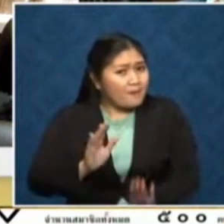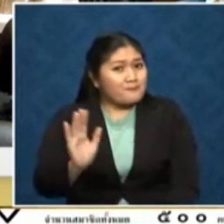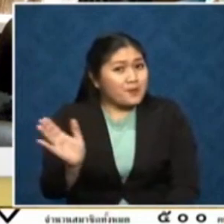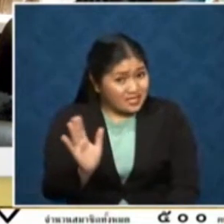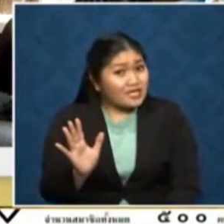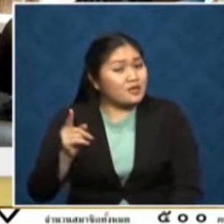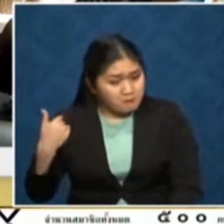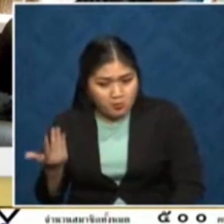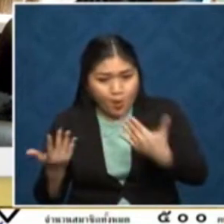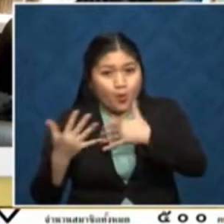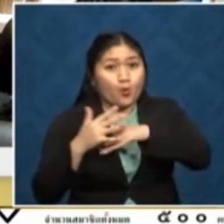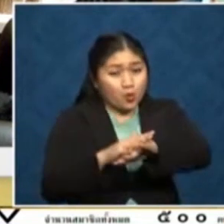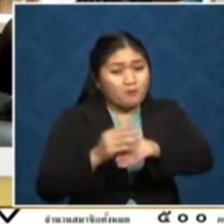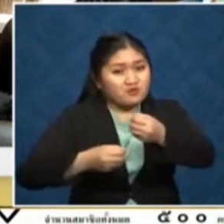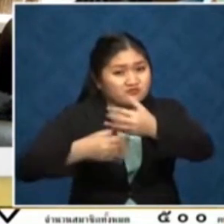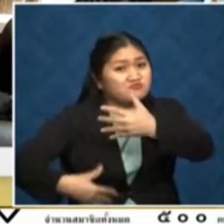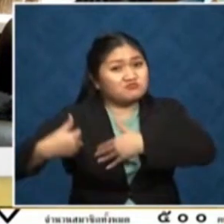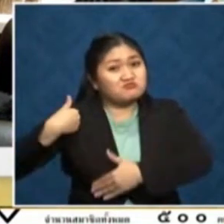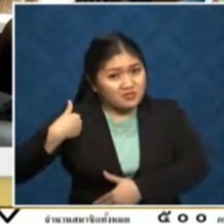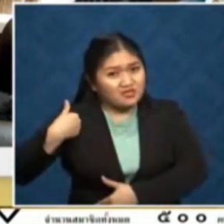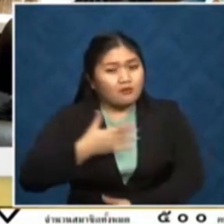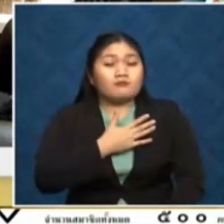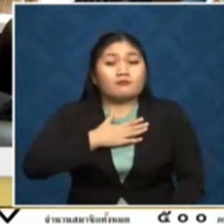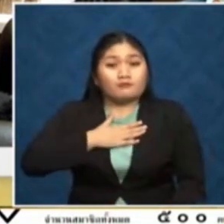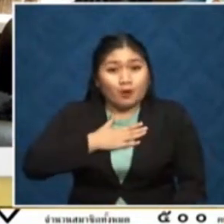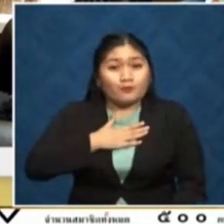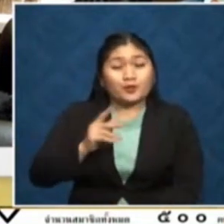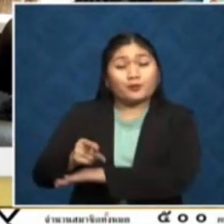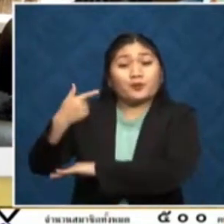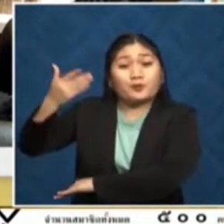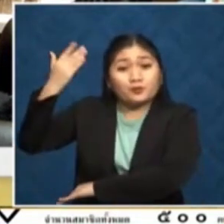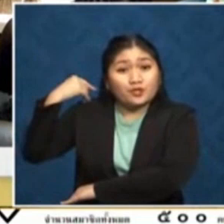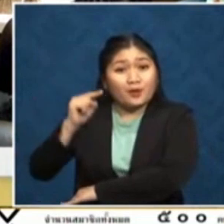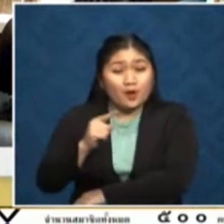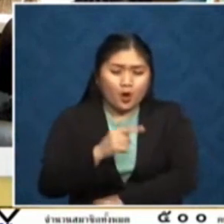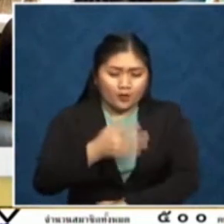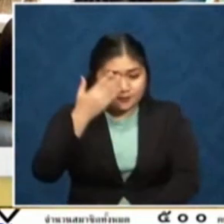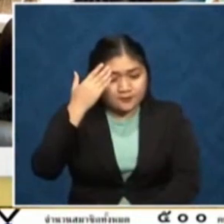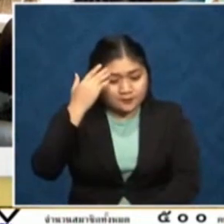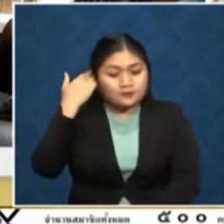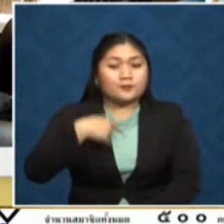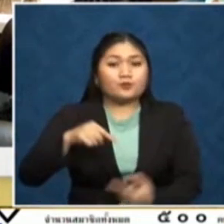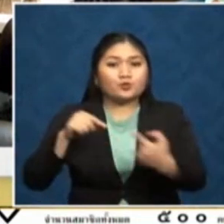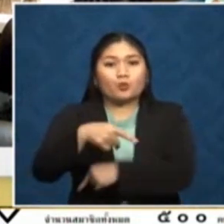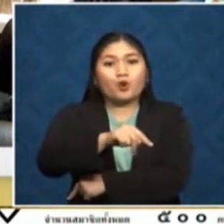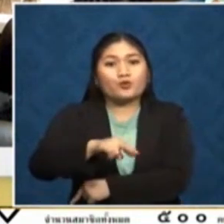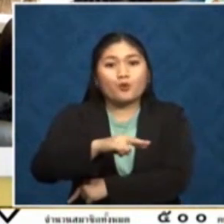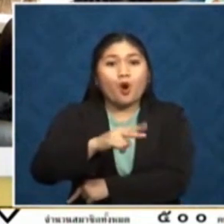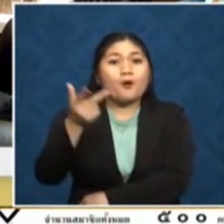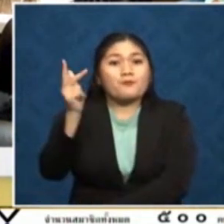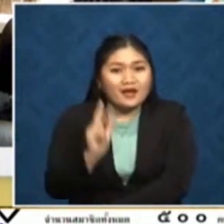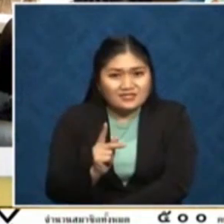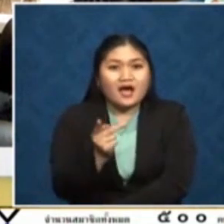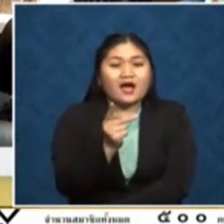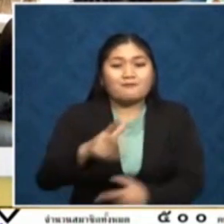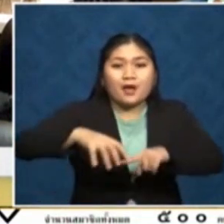างนอกสภาที่เป็นสมาชิกเราไม่ใช่อดีตผู้สมัครของที่เคยลงกับเราก็ได้เข้ามามีส่วนร่วมเป็นประเด็นนั้นๆอย่